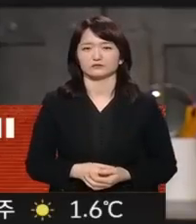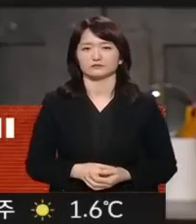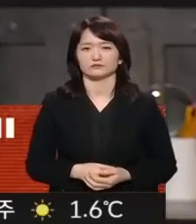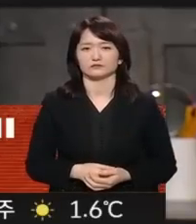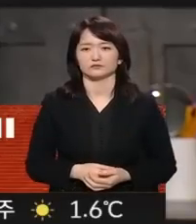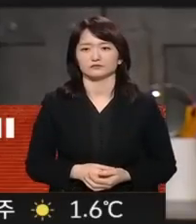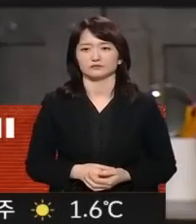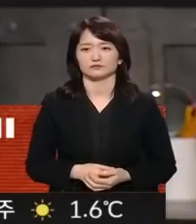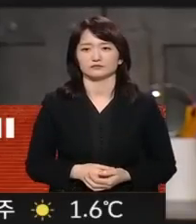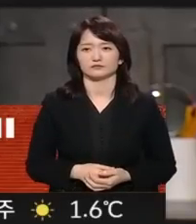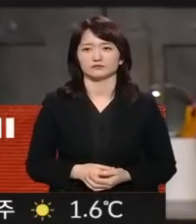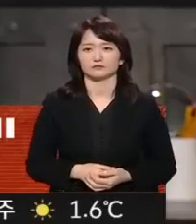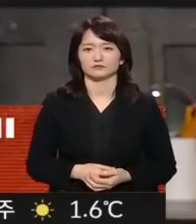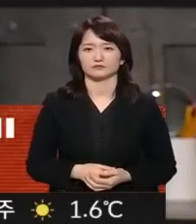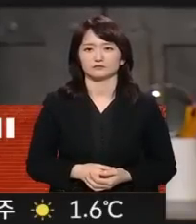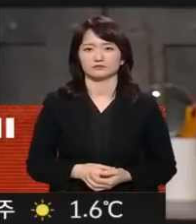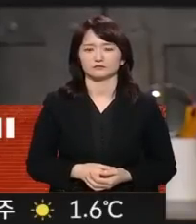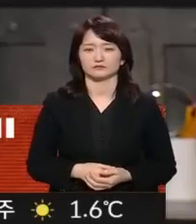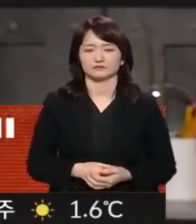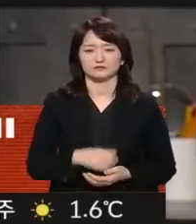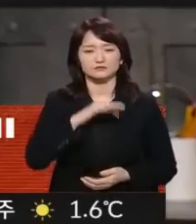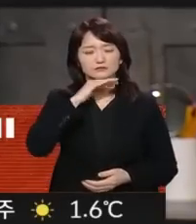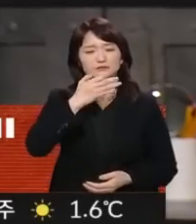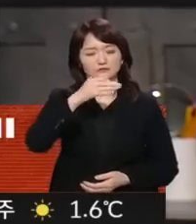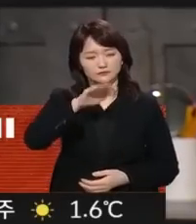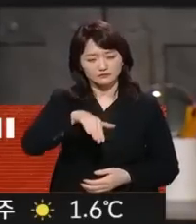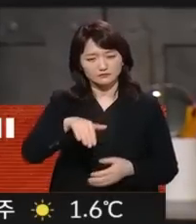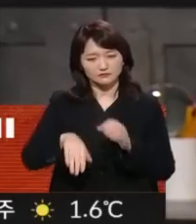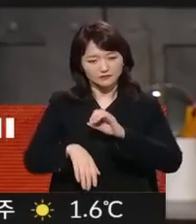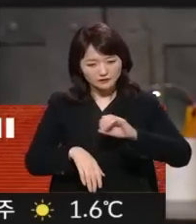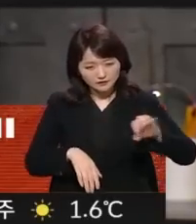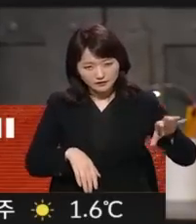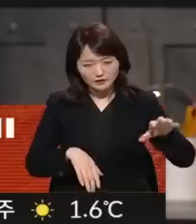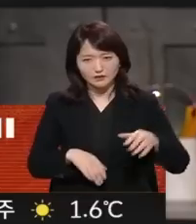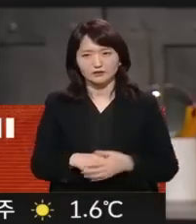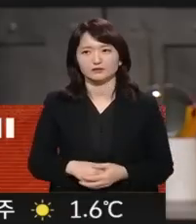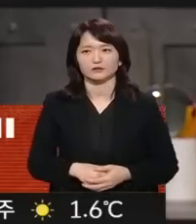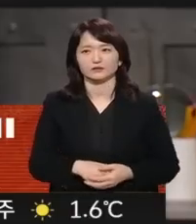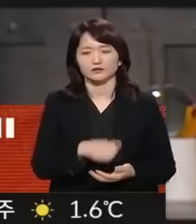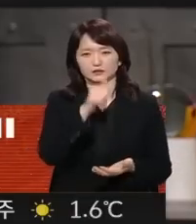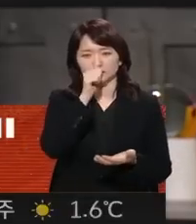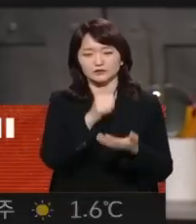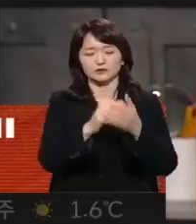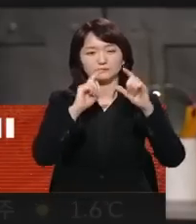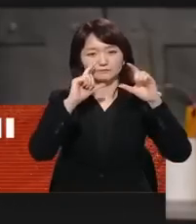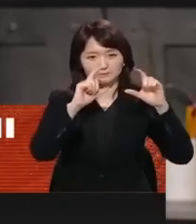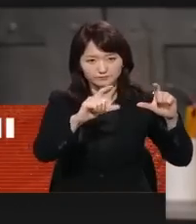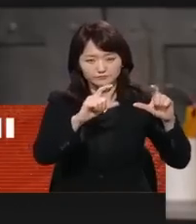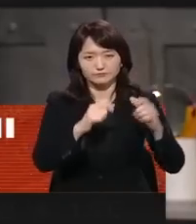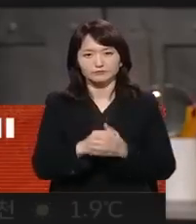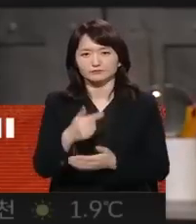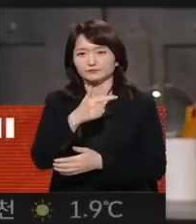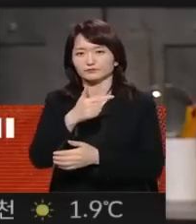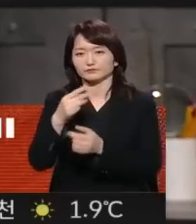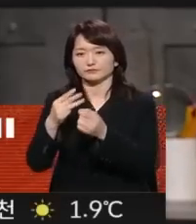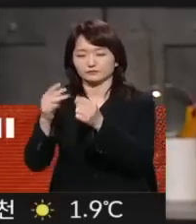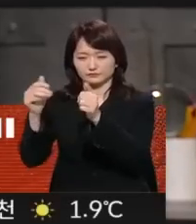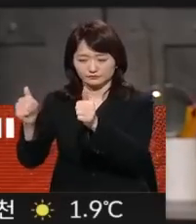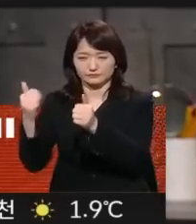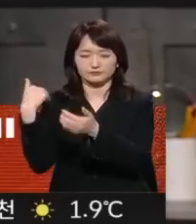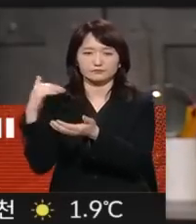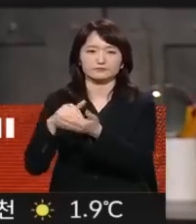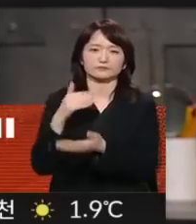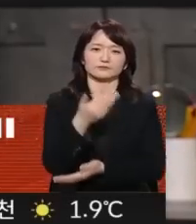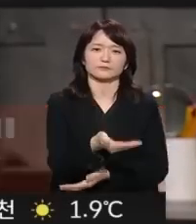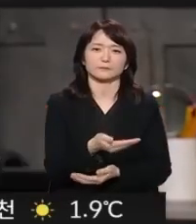약취하고 사채은이 미수에 대해서 유죄를 선고했습니다 그런데 대부분에서 학업신으로 내려보내니까 파악이 완성심에서 어떻게